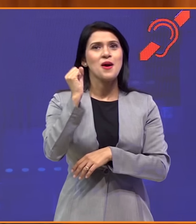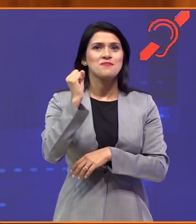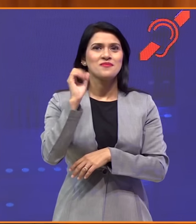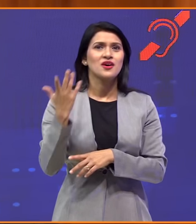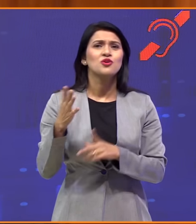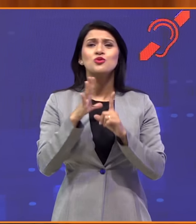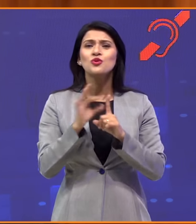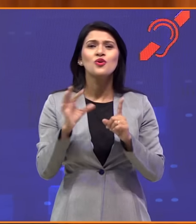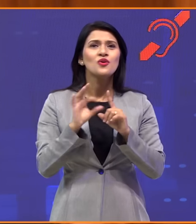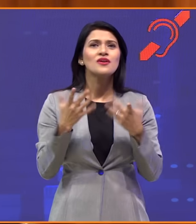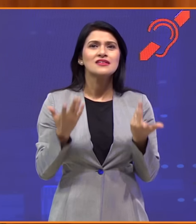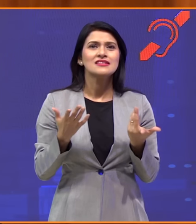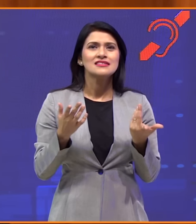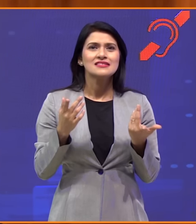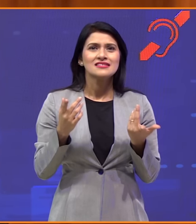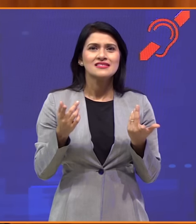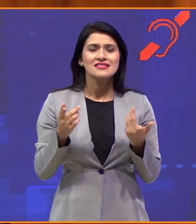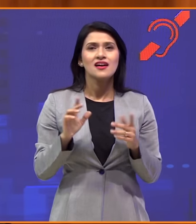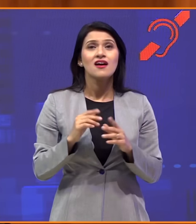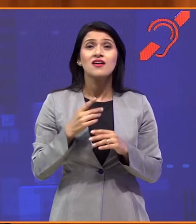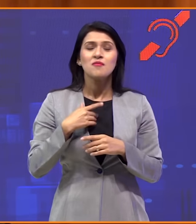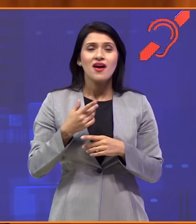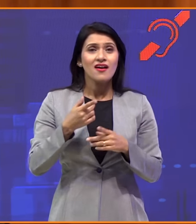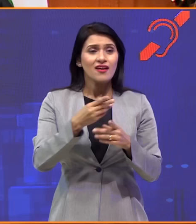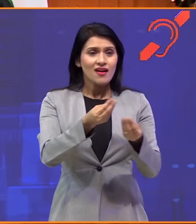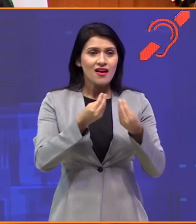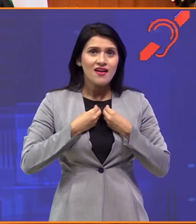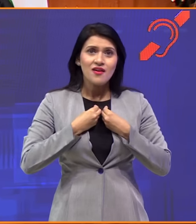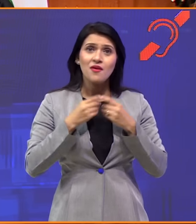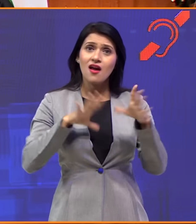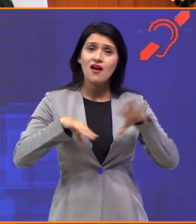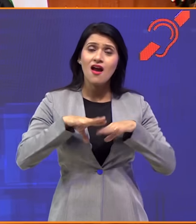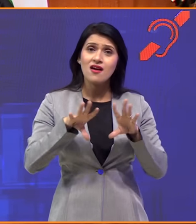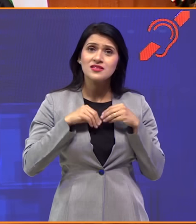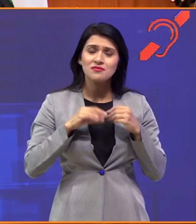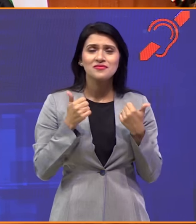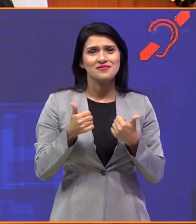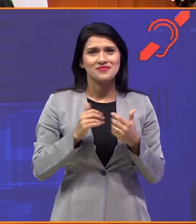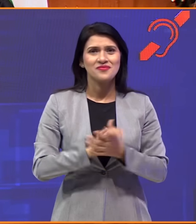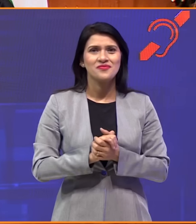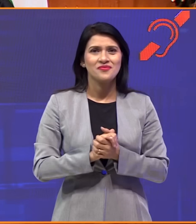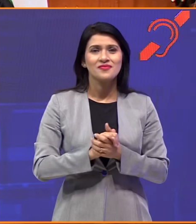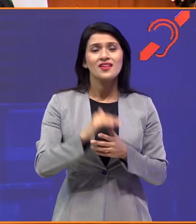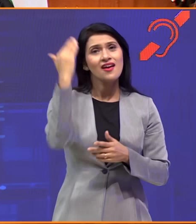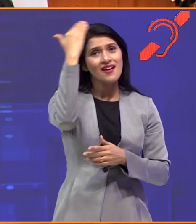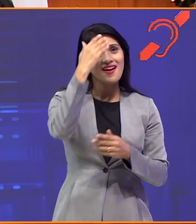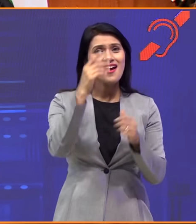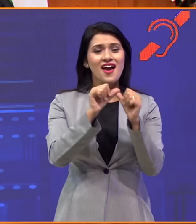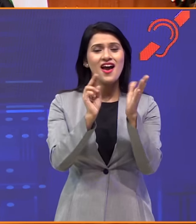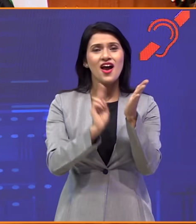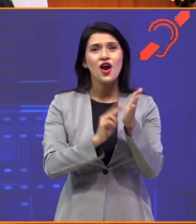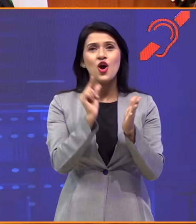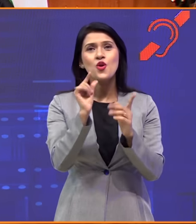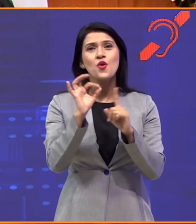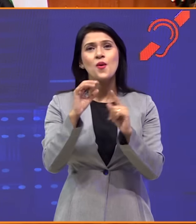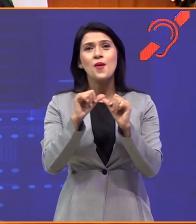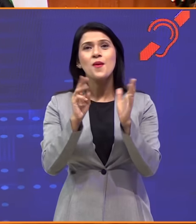मैं क्या करूं मैं कि ये फेवर लौटा पाऊं तुझे अनुपम खेर ये कहते हैं कि आज भी इतनी फिल्में करने के बाद भी जो बड़े-बड़े